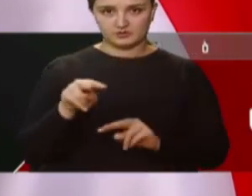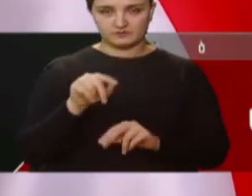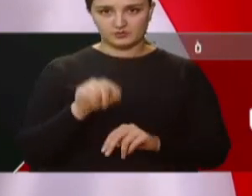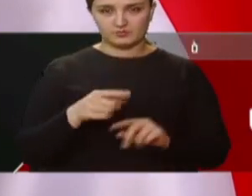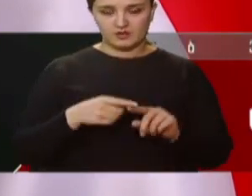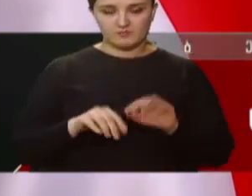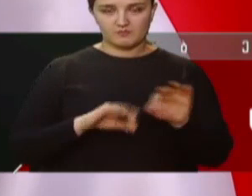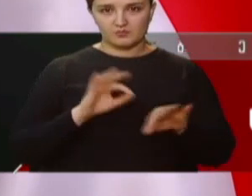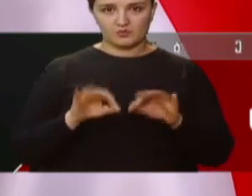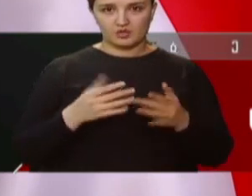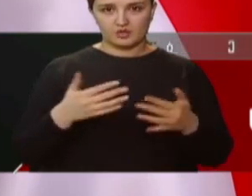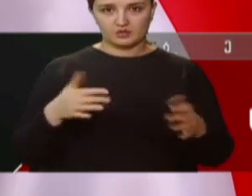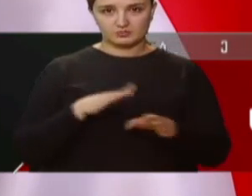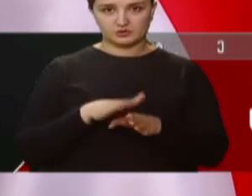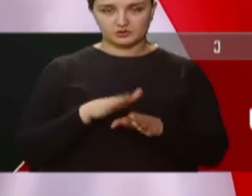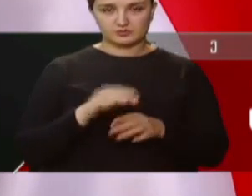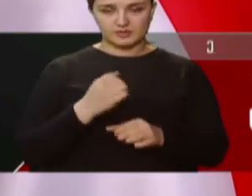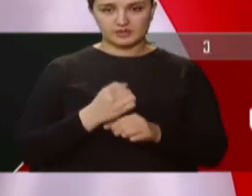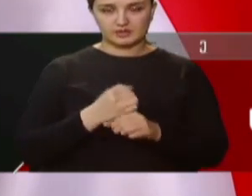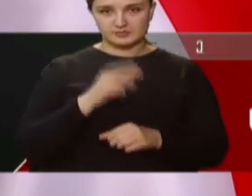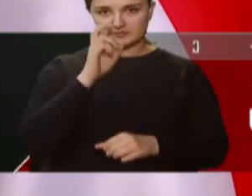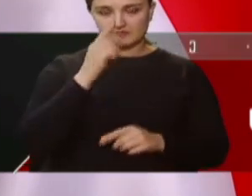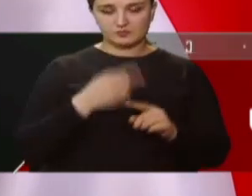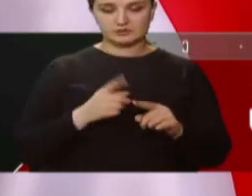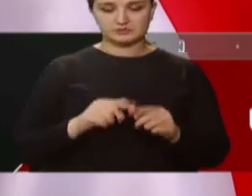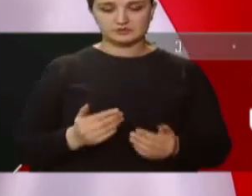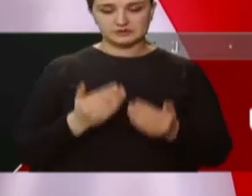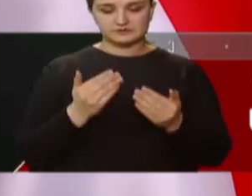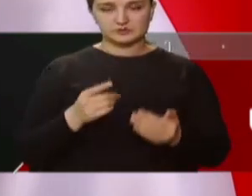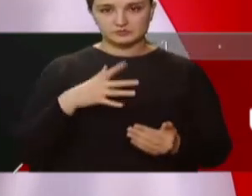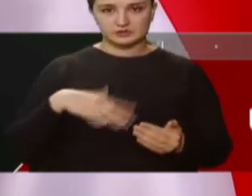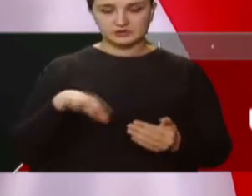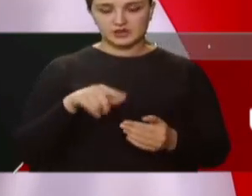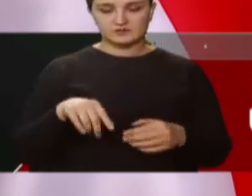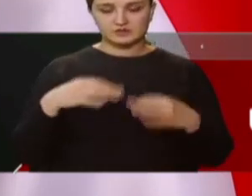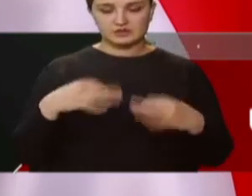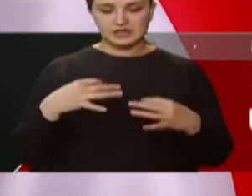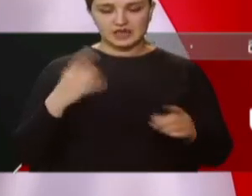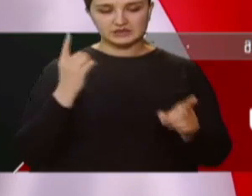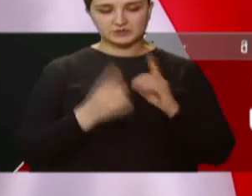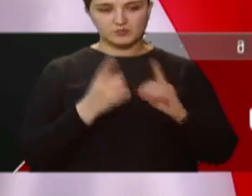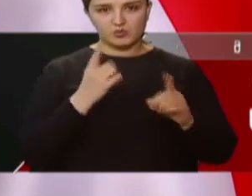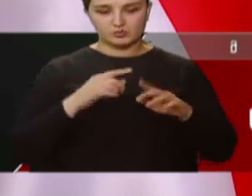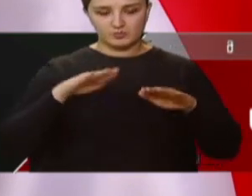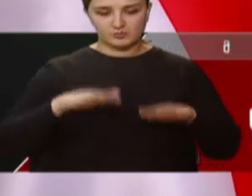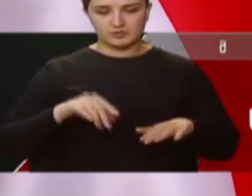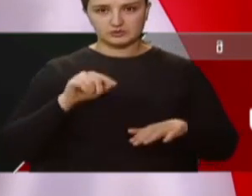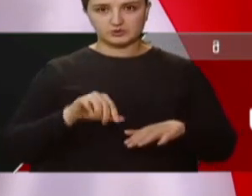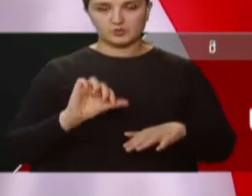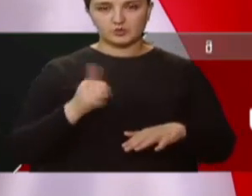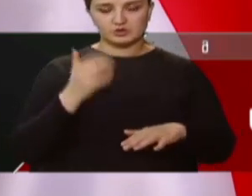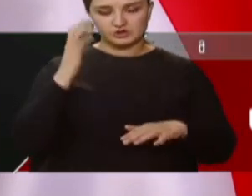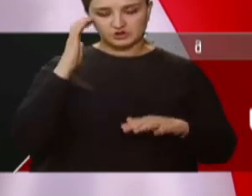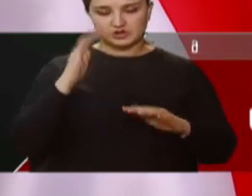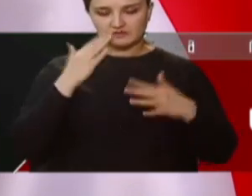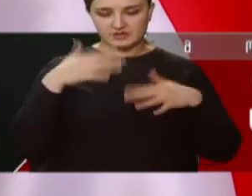im proiektebis shesrulebas romelsats akhortsielebs tavroba imistvis rom sakartvelos satranzito da satransporto potentsiali iseve rogorca